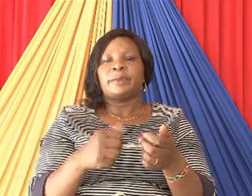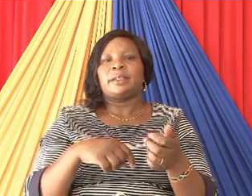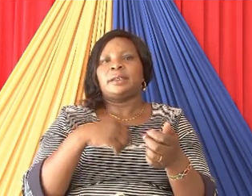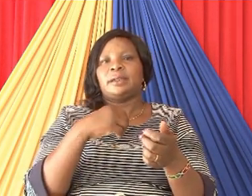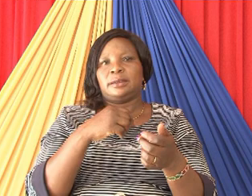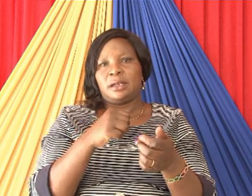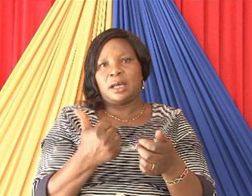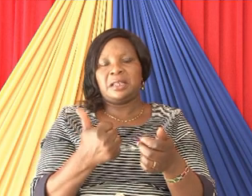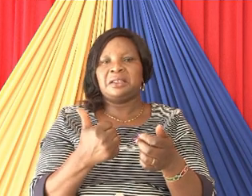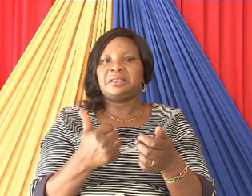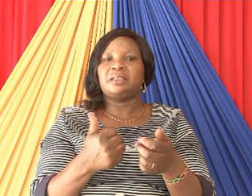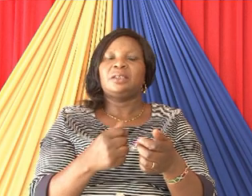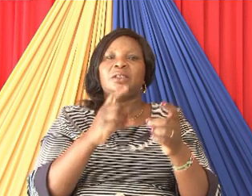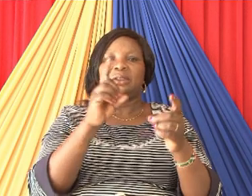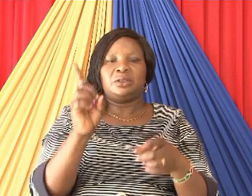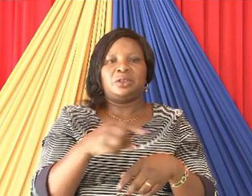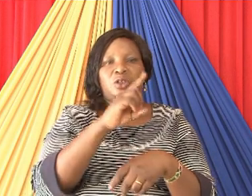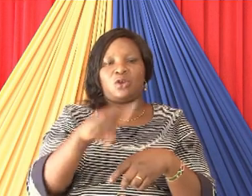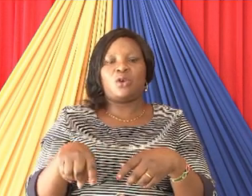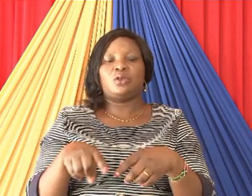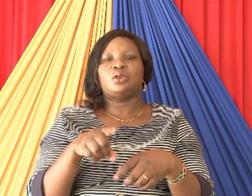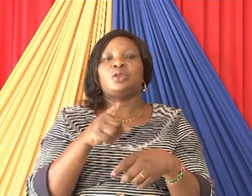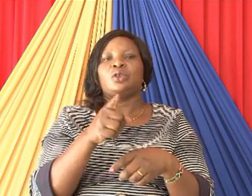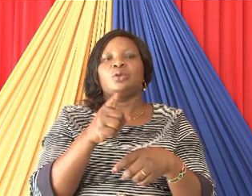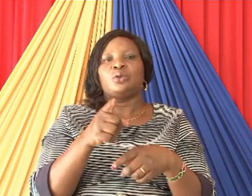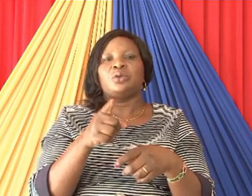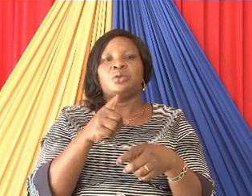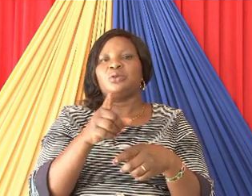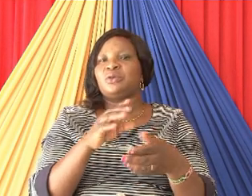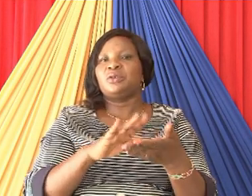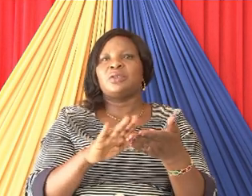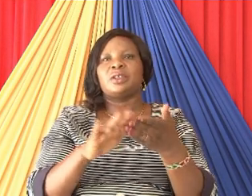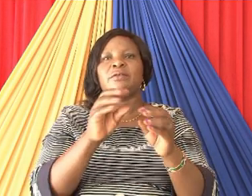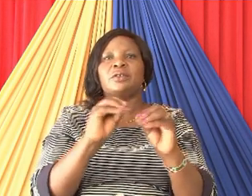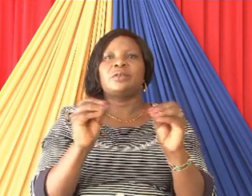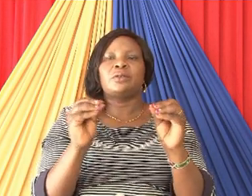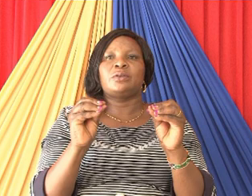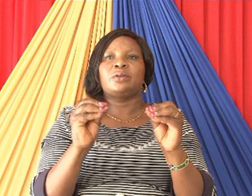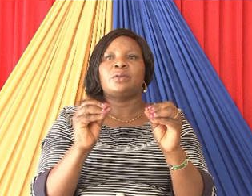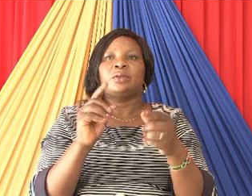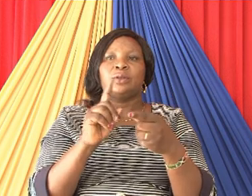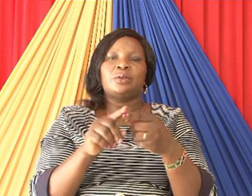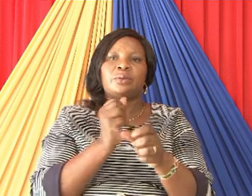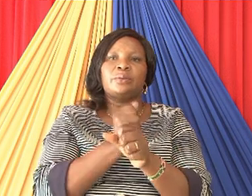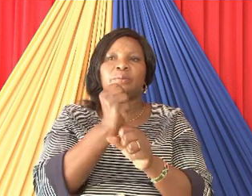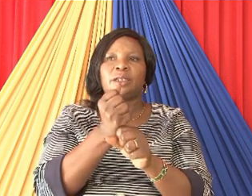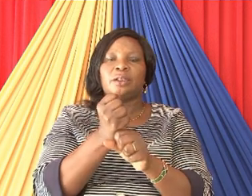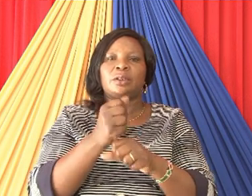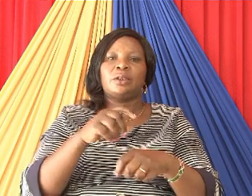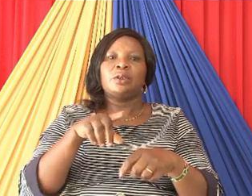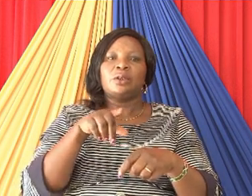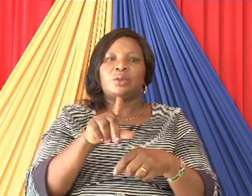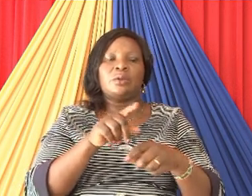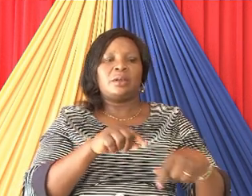na haujapata kuwasamehea. And so it makes your heart so hard, ama moyo wako